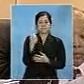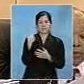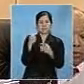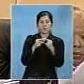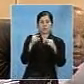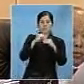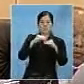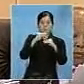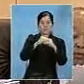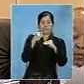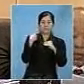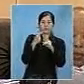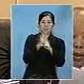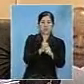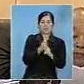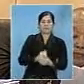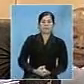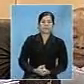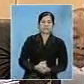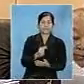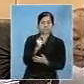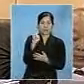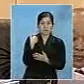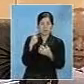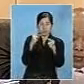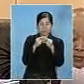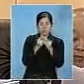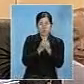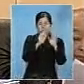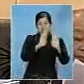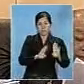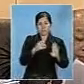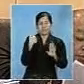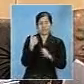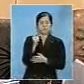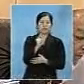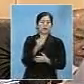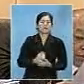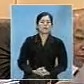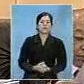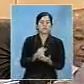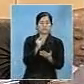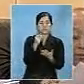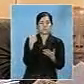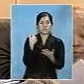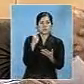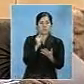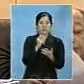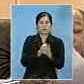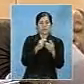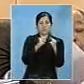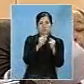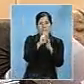ครับแต่ว่าในขณะที่รายได้ของผู้ที่มีรายได้น้อยนั้นสูงขึ้นมากกว่าในส่วนที่จะเป็นต้น